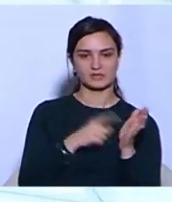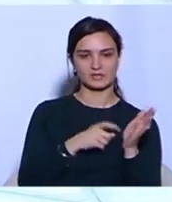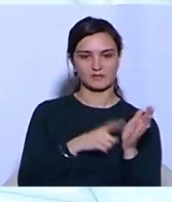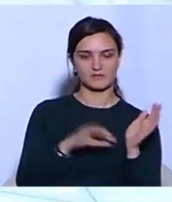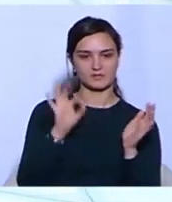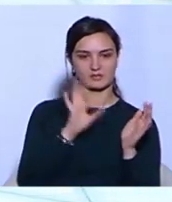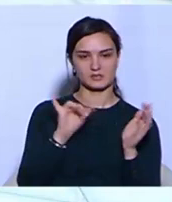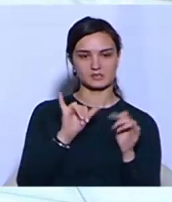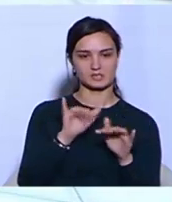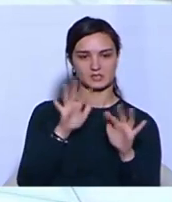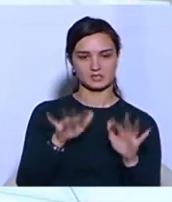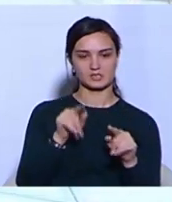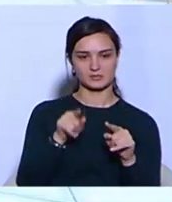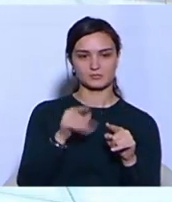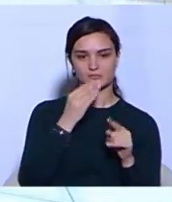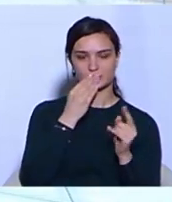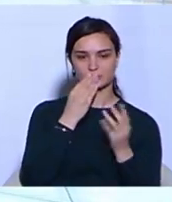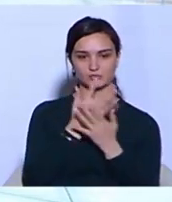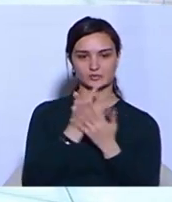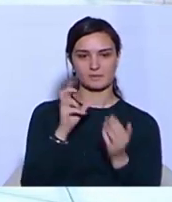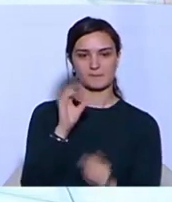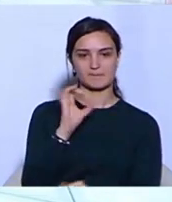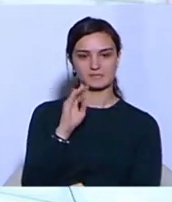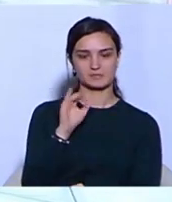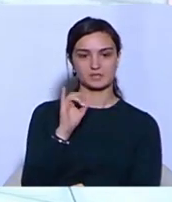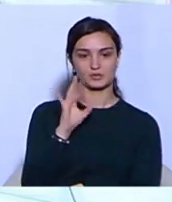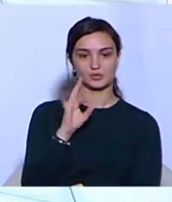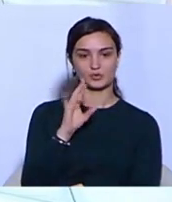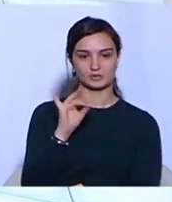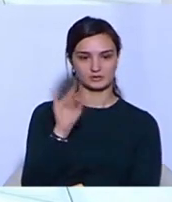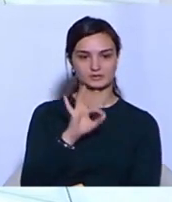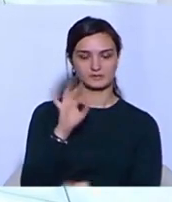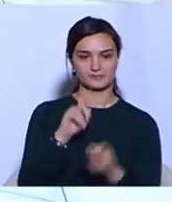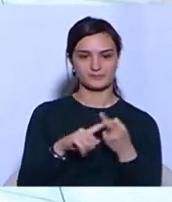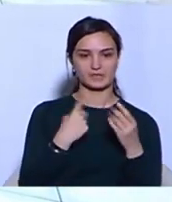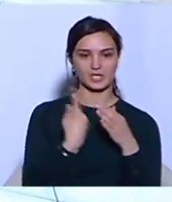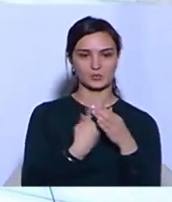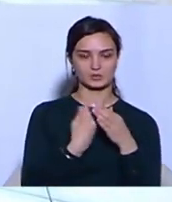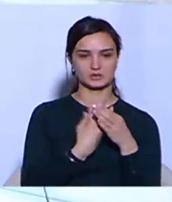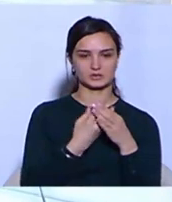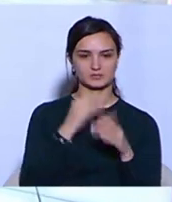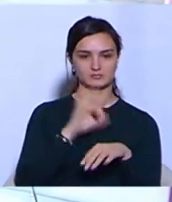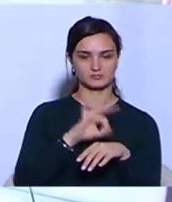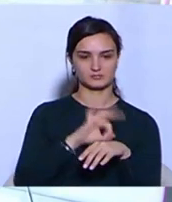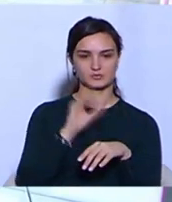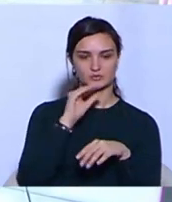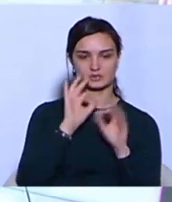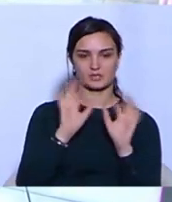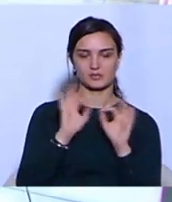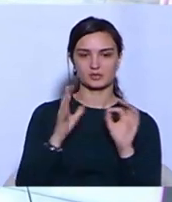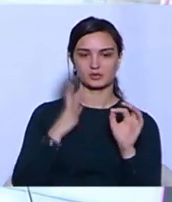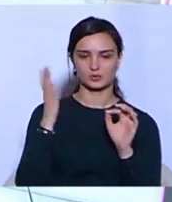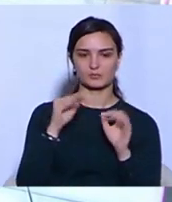კვლევაზე, სადაც პროდუქტებში ბისფენოლის არსებობა დაუკავშირდა აუტისტური სპექტრის აშლილობას და როდესაც ლაპარაკი